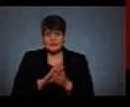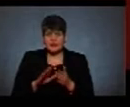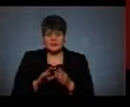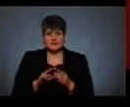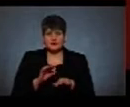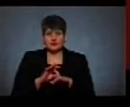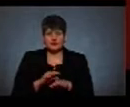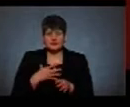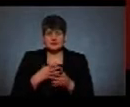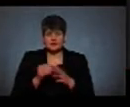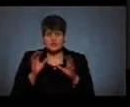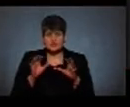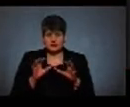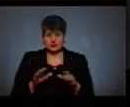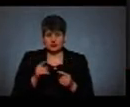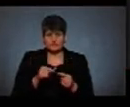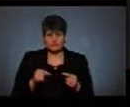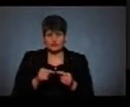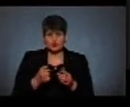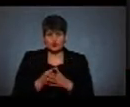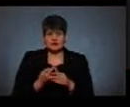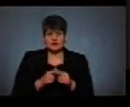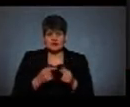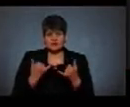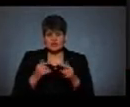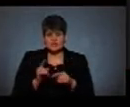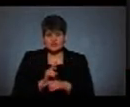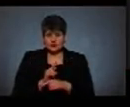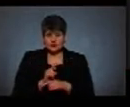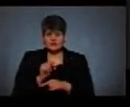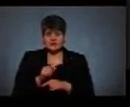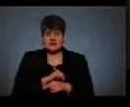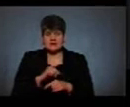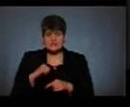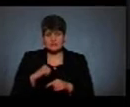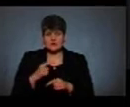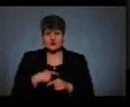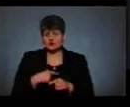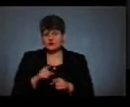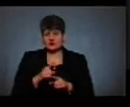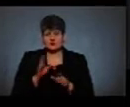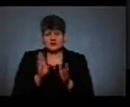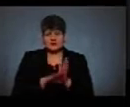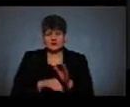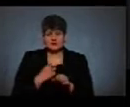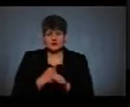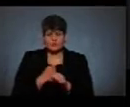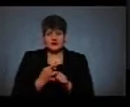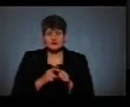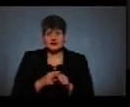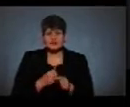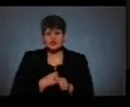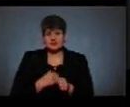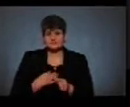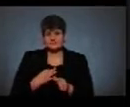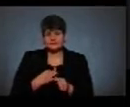свої статути відповідність до цих сучасних норм, і через це вони самі собі гірше роблять. Ну, це така, на жаль, інертність час